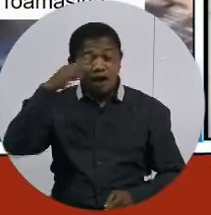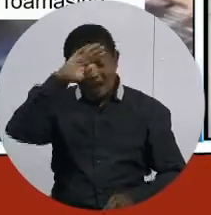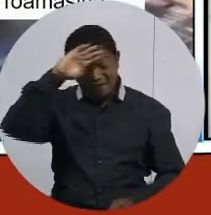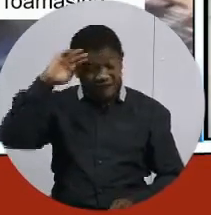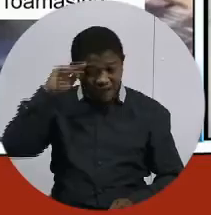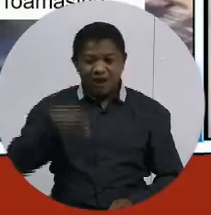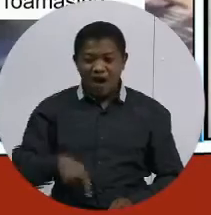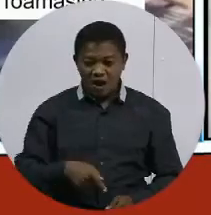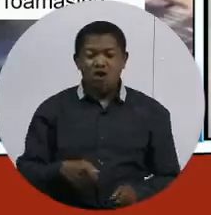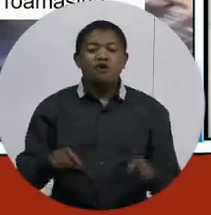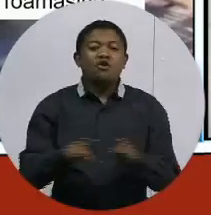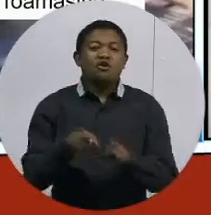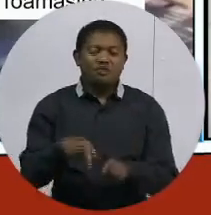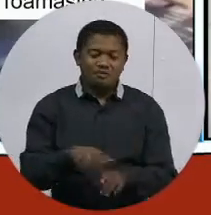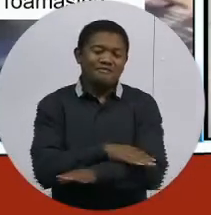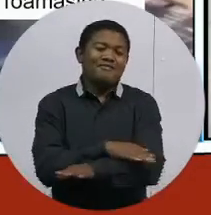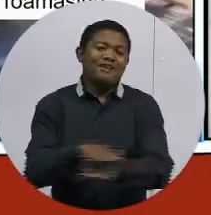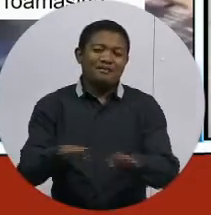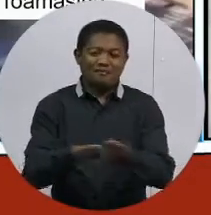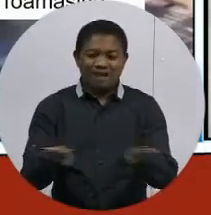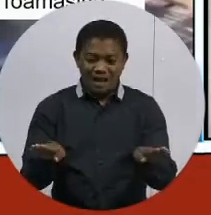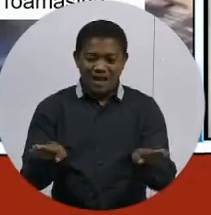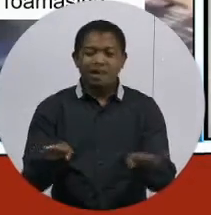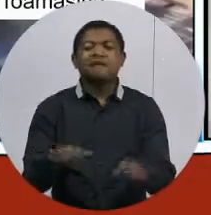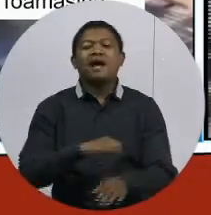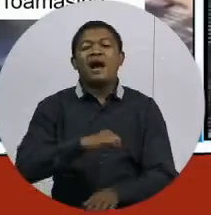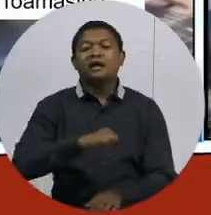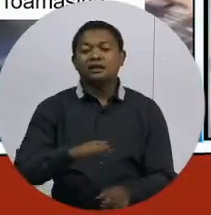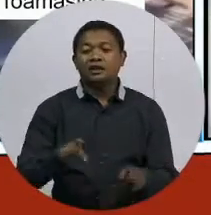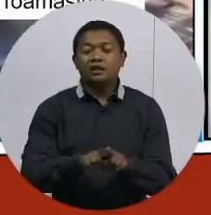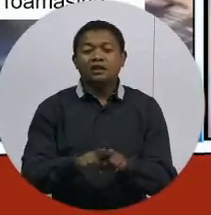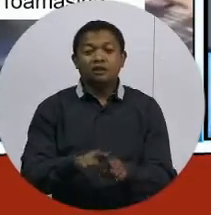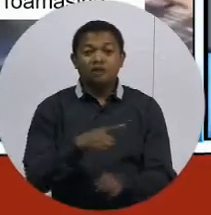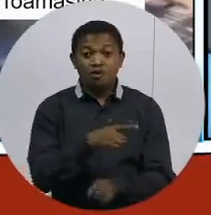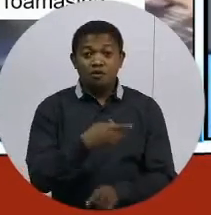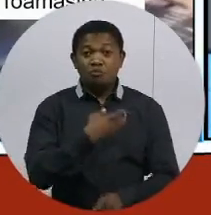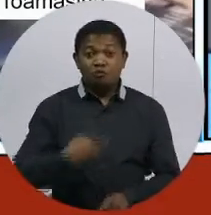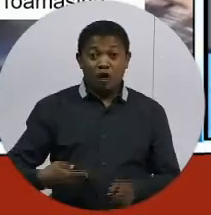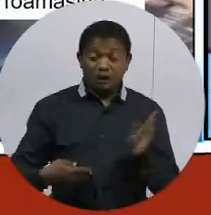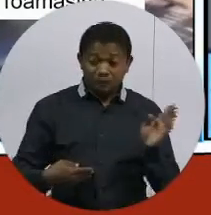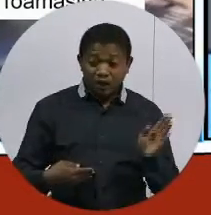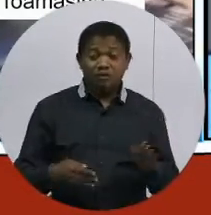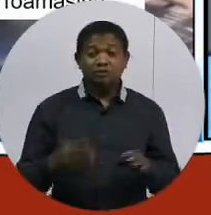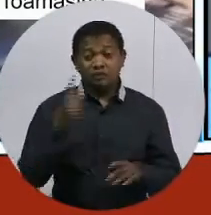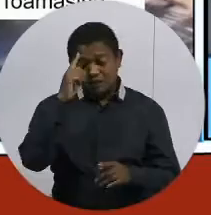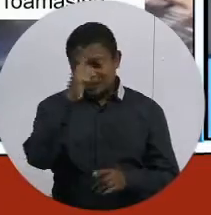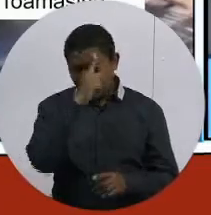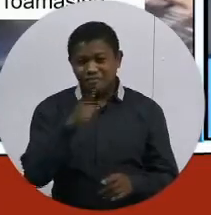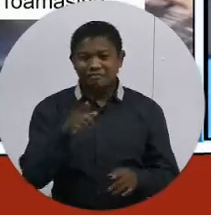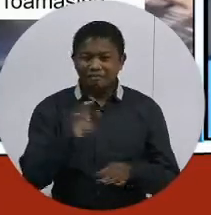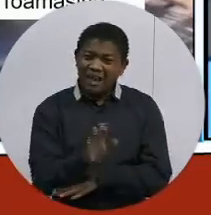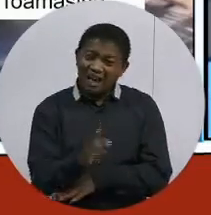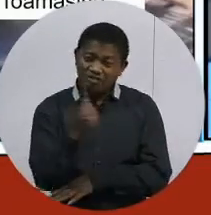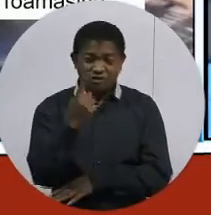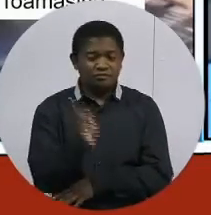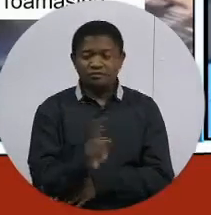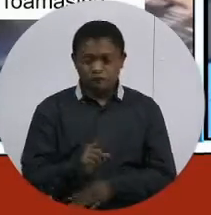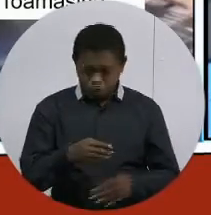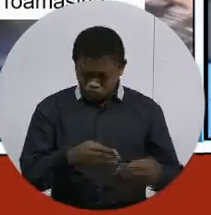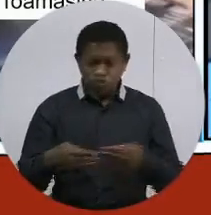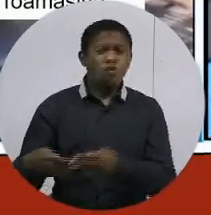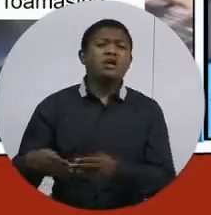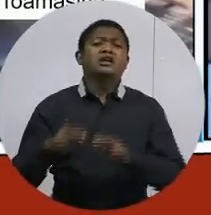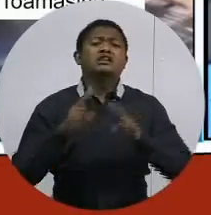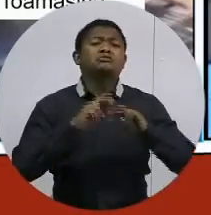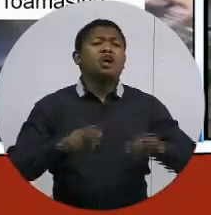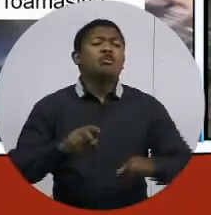milamina avokoa ny asa atao amin'izany. Tsy nianina fotsiny tamin'izany reto mpitandro filaminana ireto fa nanohy ny fizavana trano. Kinanjo tany aoriana